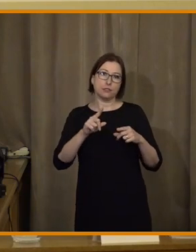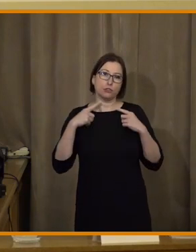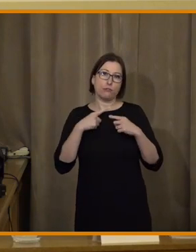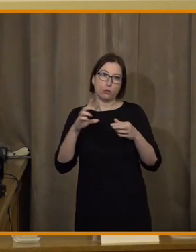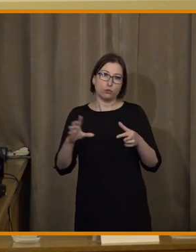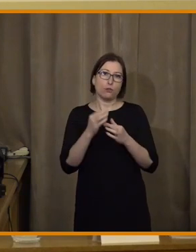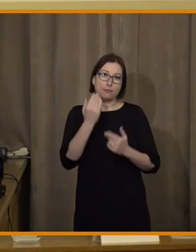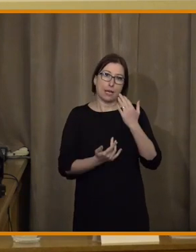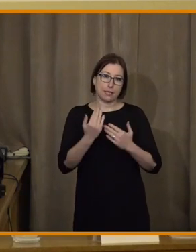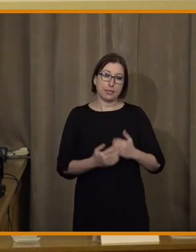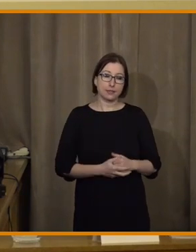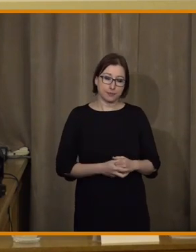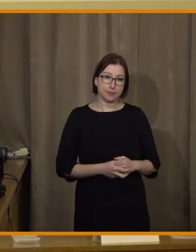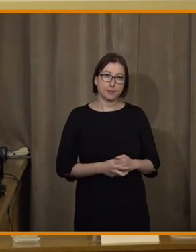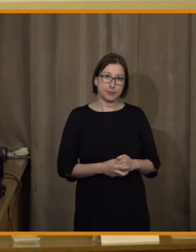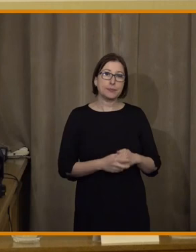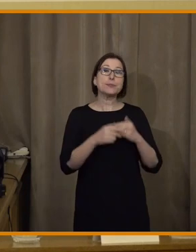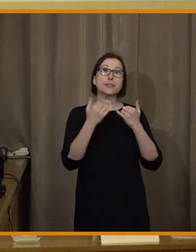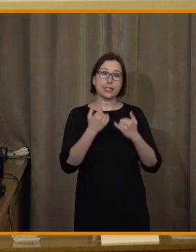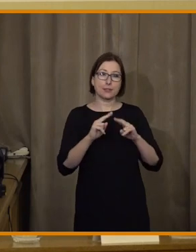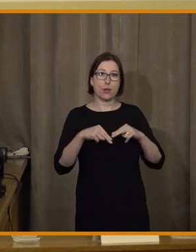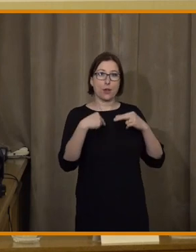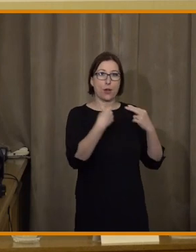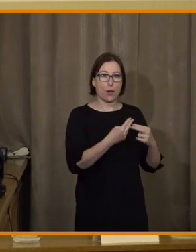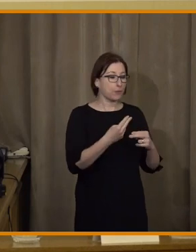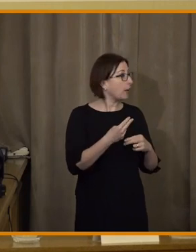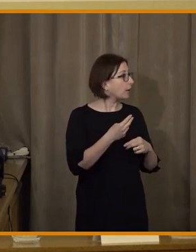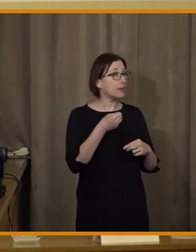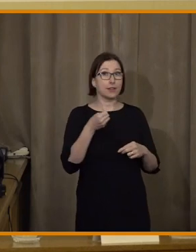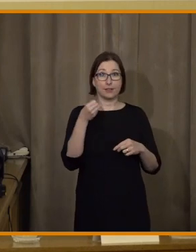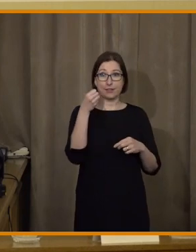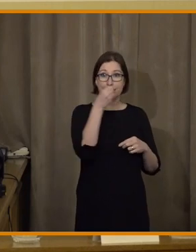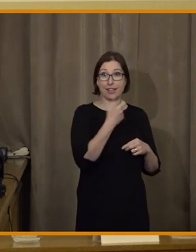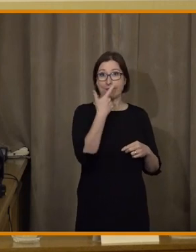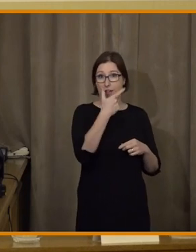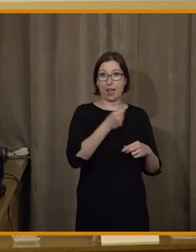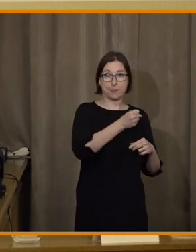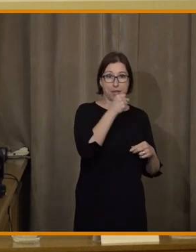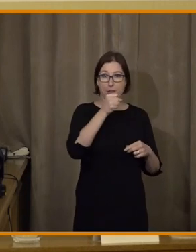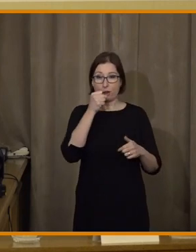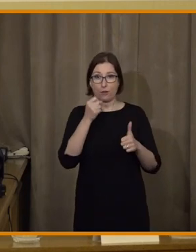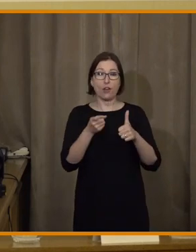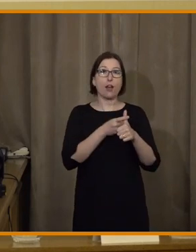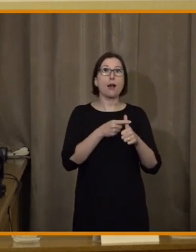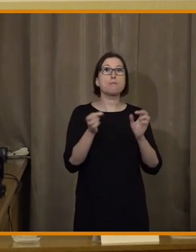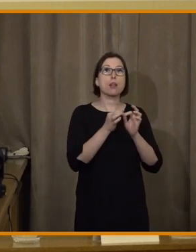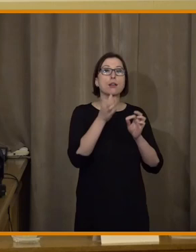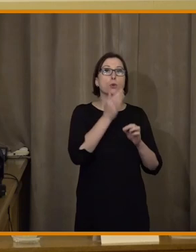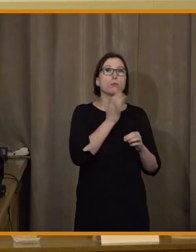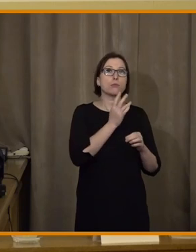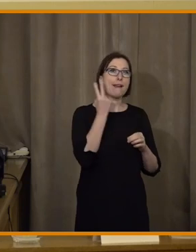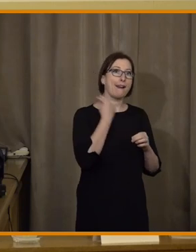exaktních věd. Já tedy přidám mikrofon, dva mikrofony. Pan Blenink bude mluvit v